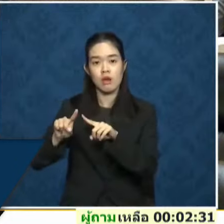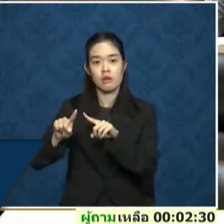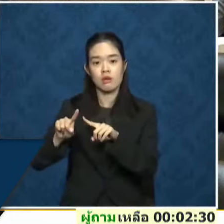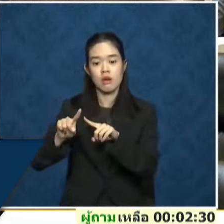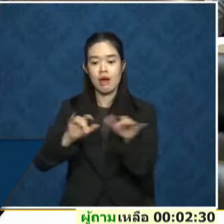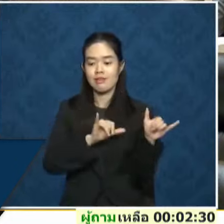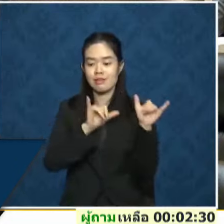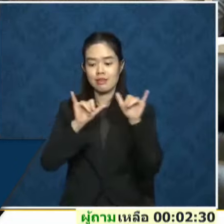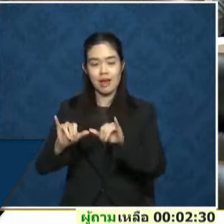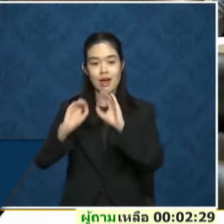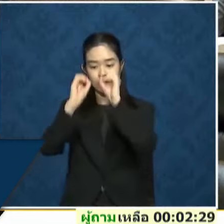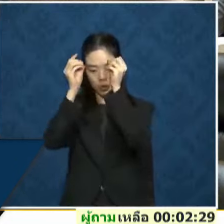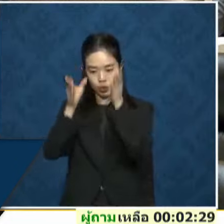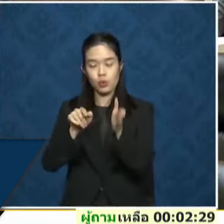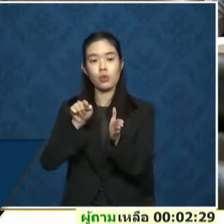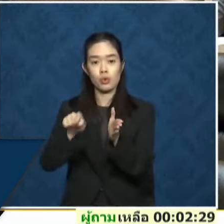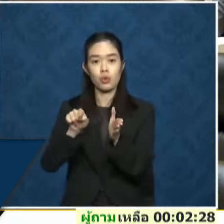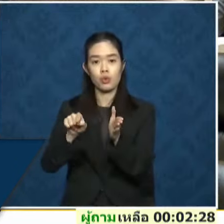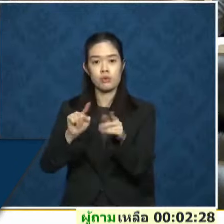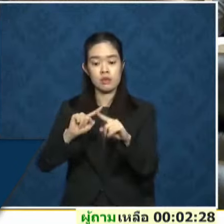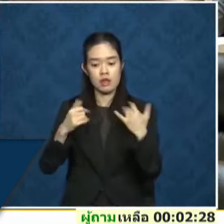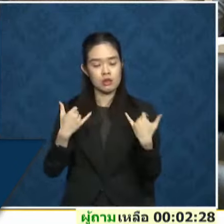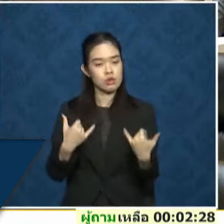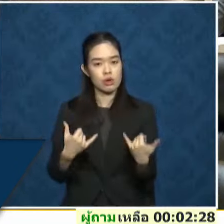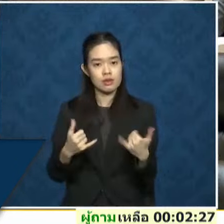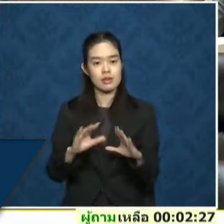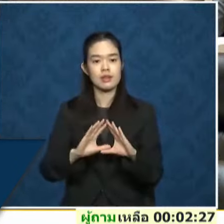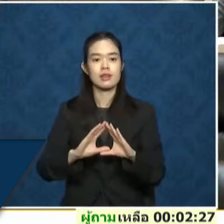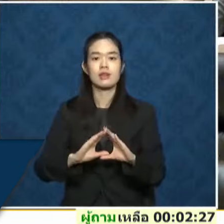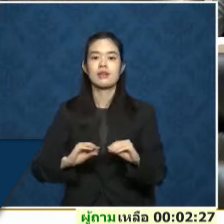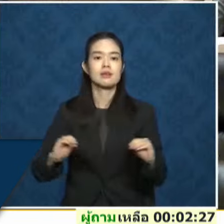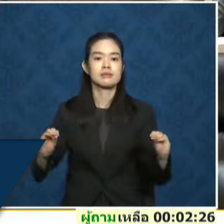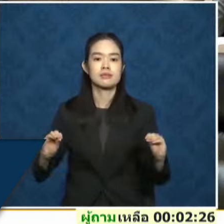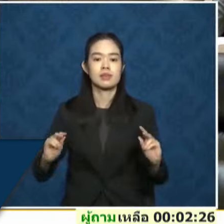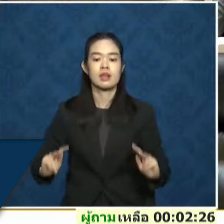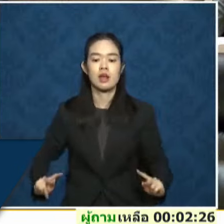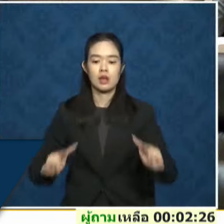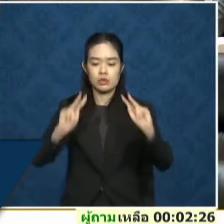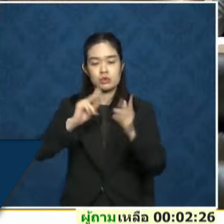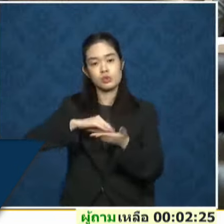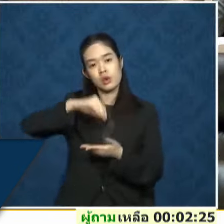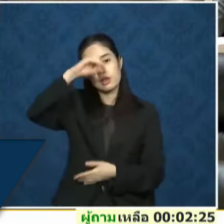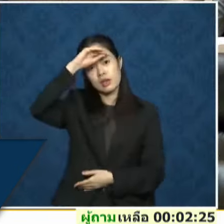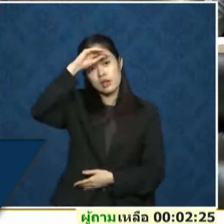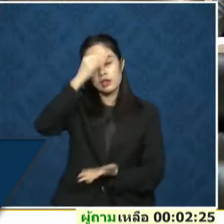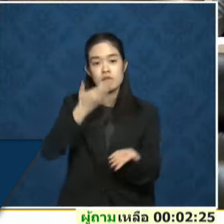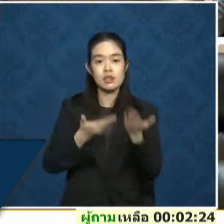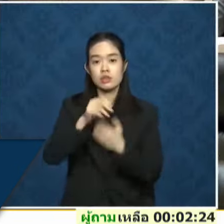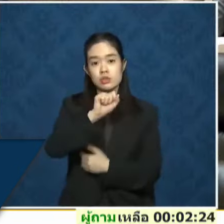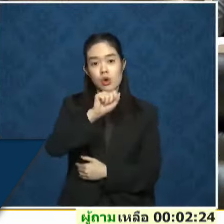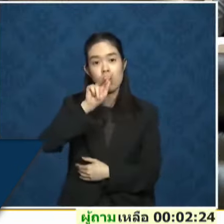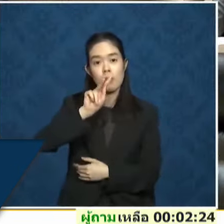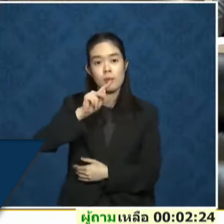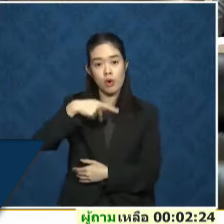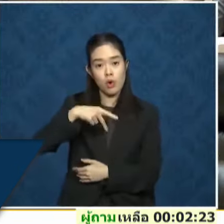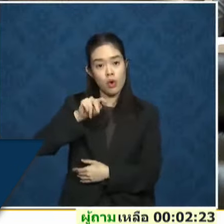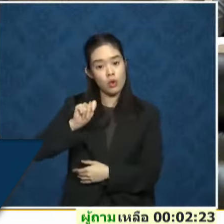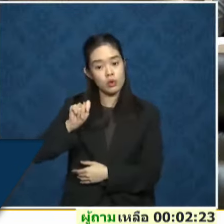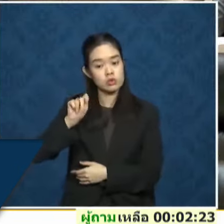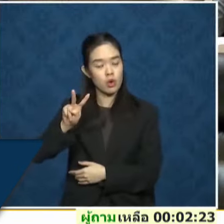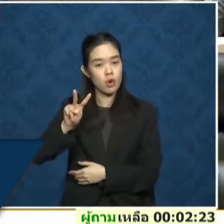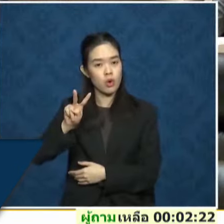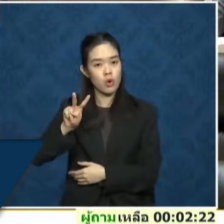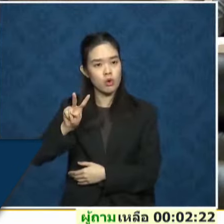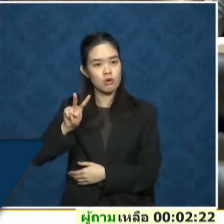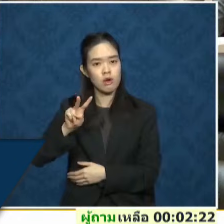และตั้งกรรมการสอบสวนแต่จนทุกวันนี้ยังไม่เห็นนะฮะทางกระทรวงและสพฐดำเนินการอะไรที่เด็ดขาดหรือจะรอ